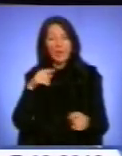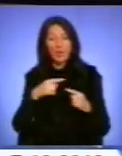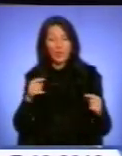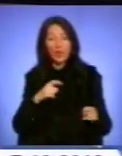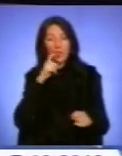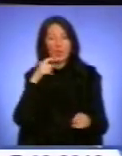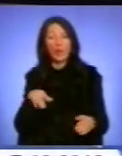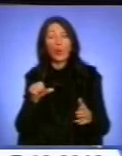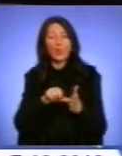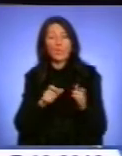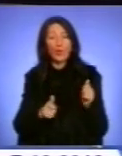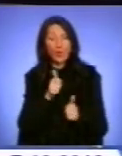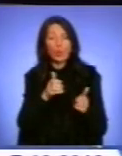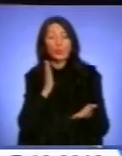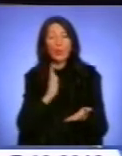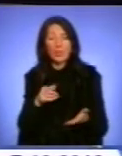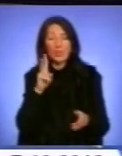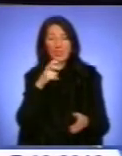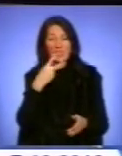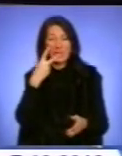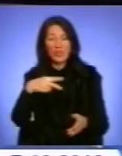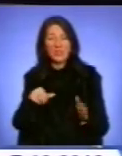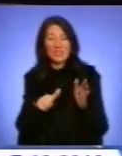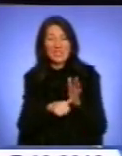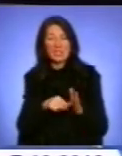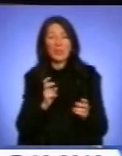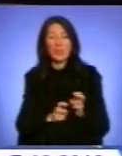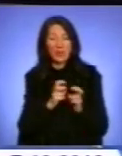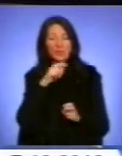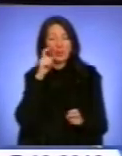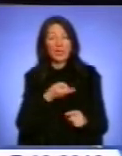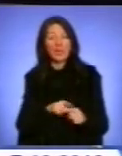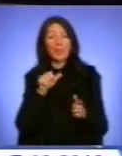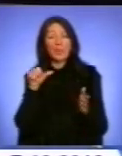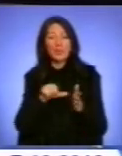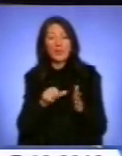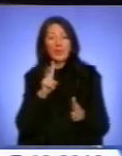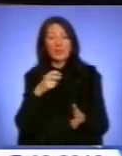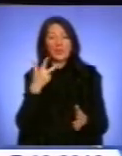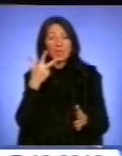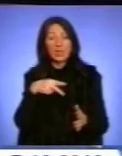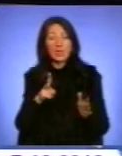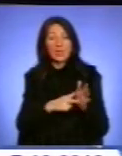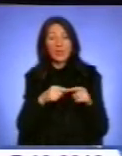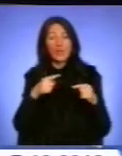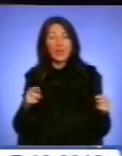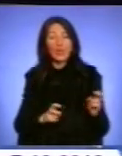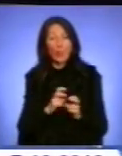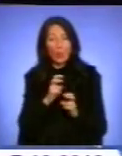учасниками конкурсу стали 226 підприємств країни, які представили 237 видів продукції. Про це далі у